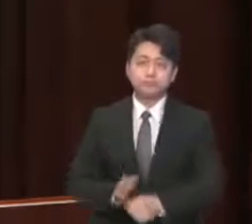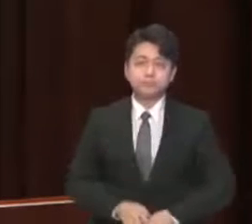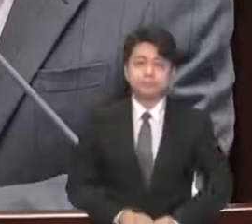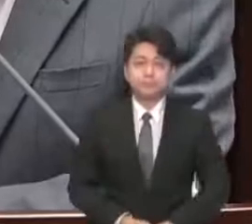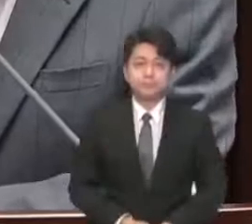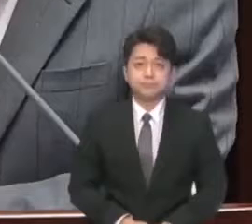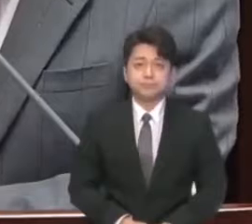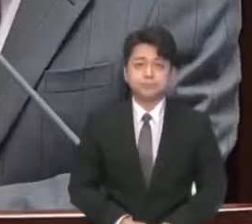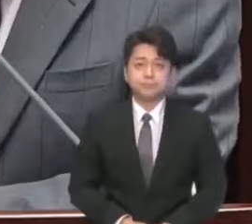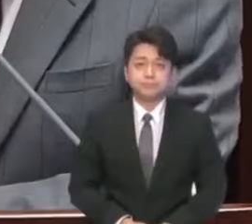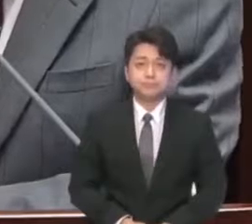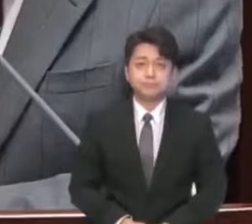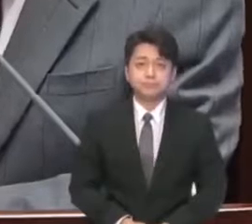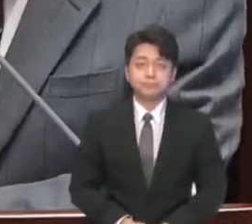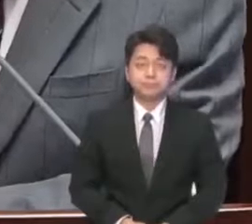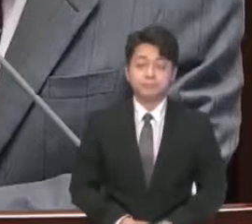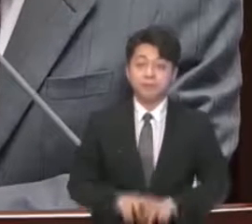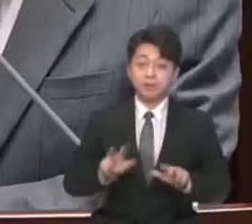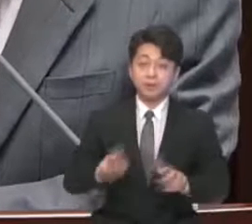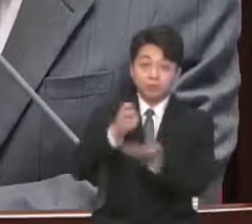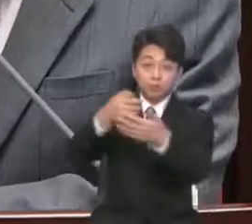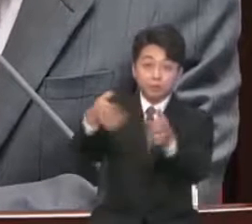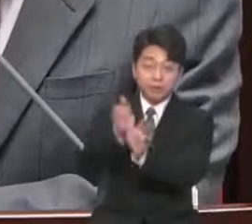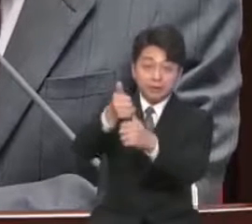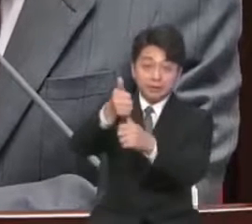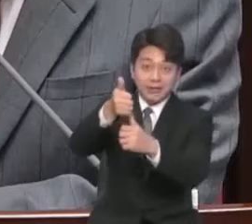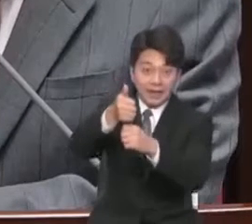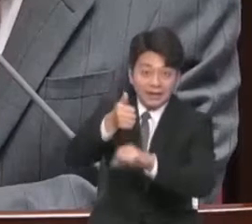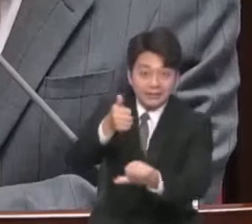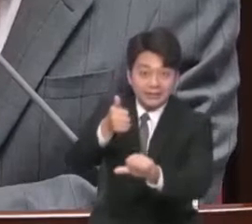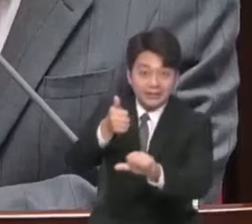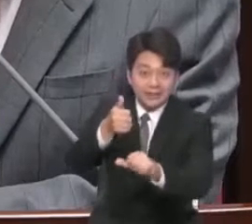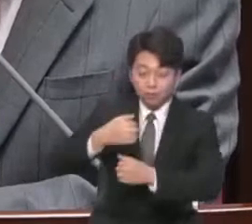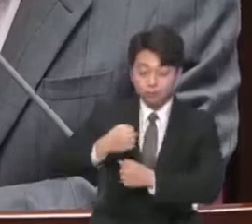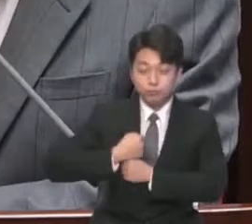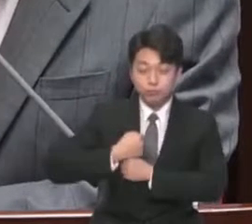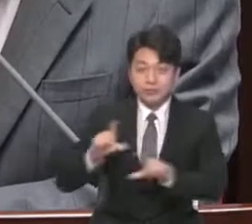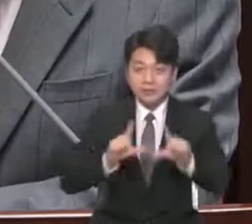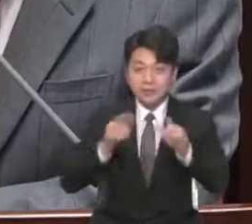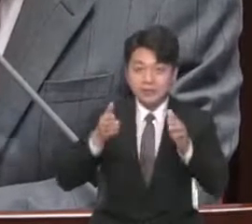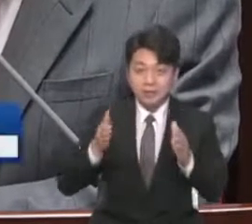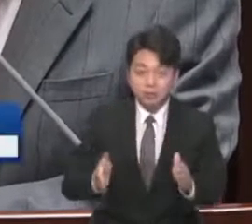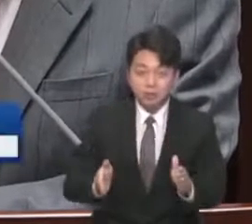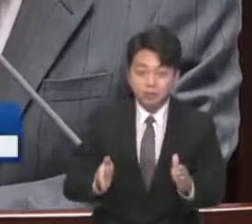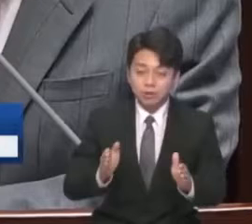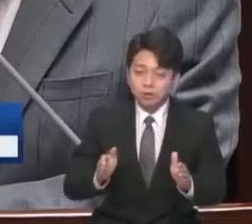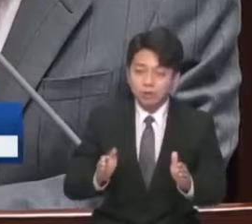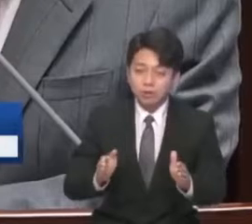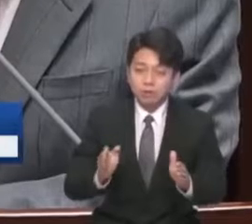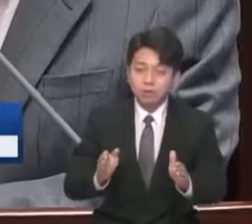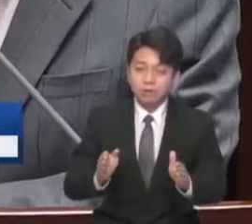그 추 장관 아들 서일병 군 복무 중에 단 한 건이라도